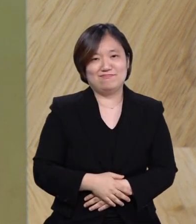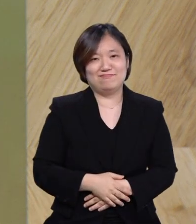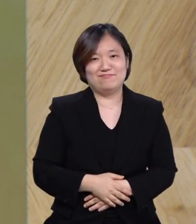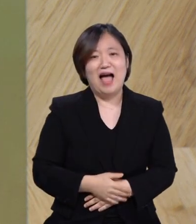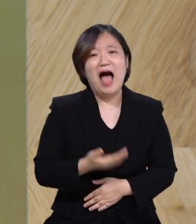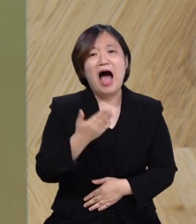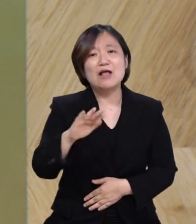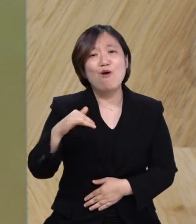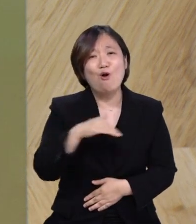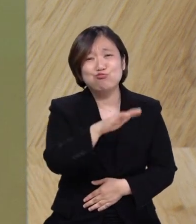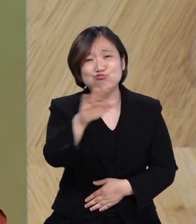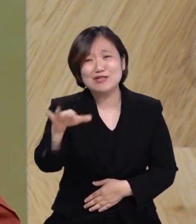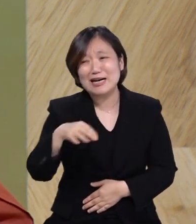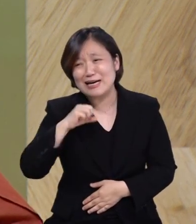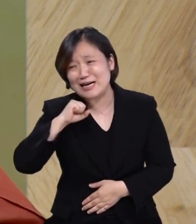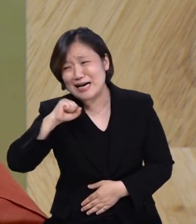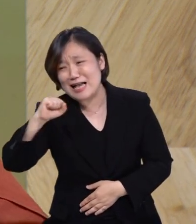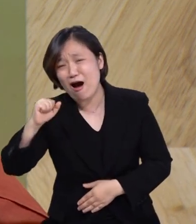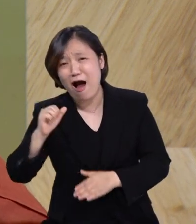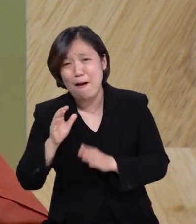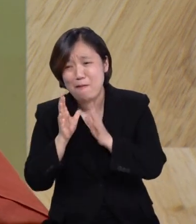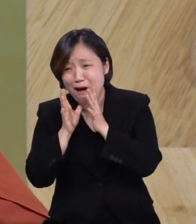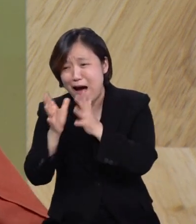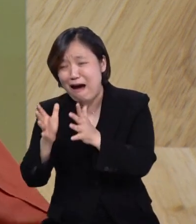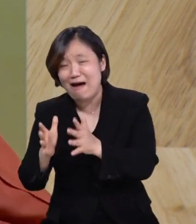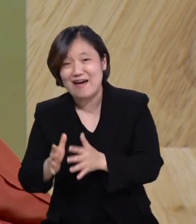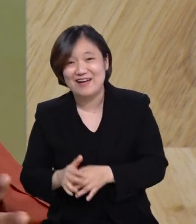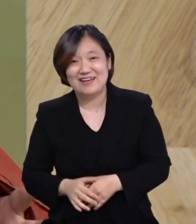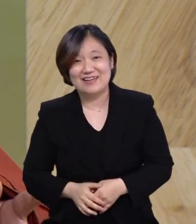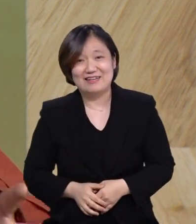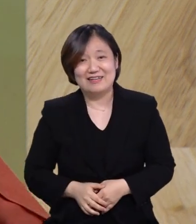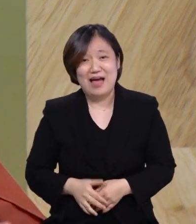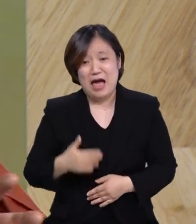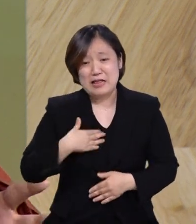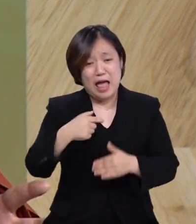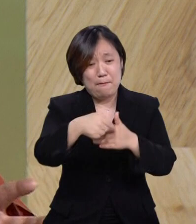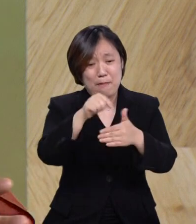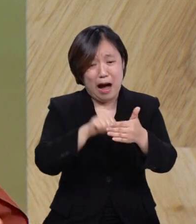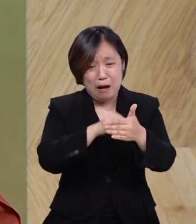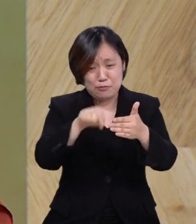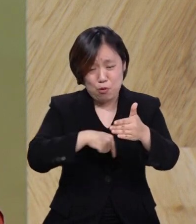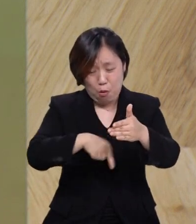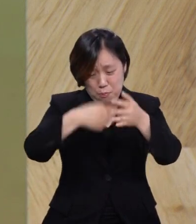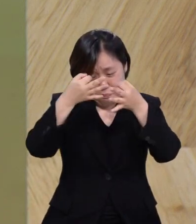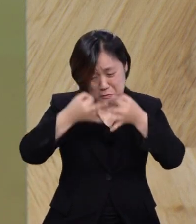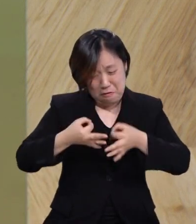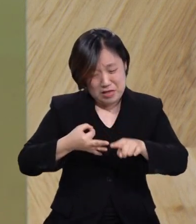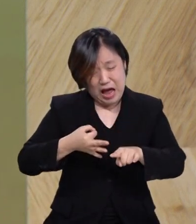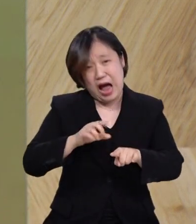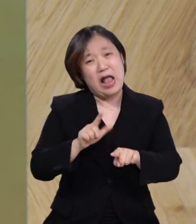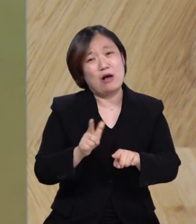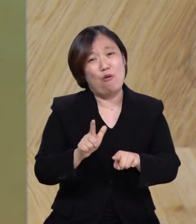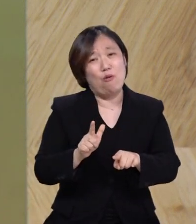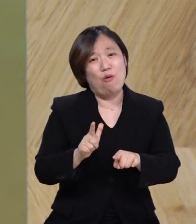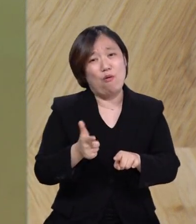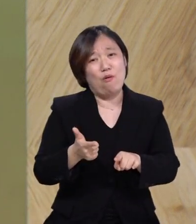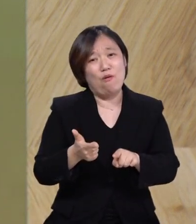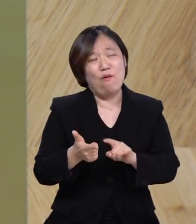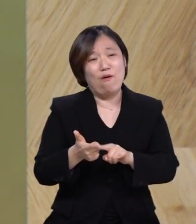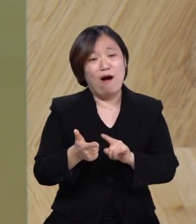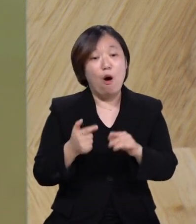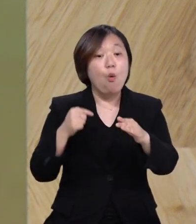미혹되기 때문에 내 마음에서 구하지를 못하고 자꾸 밖으로 외부적인 무언가의 의지해서